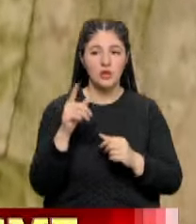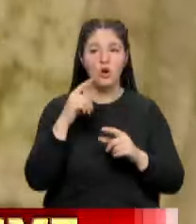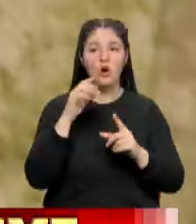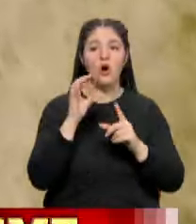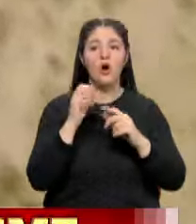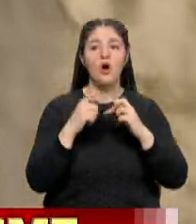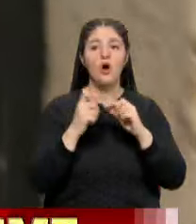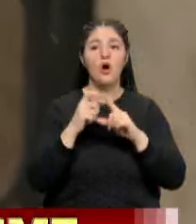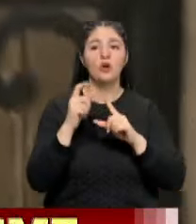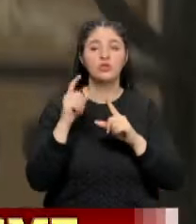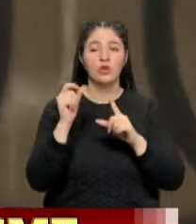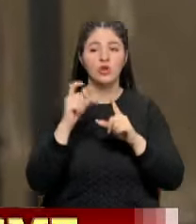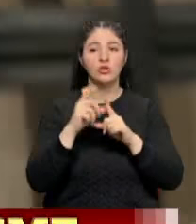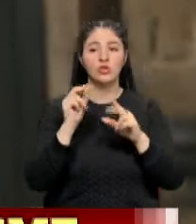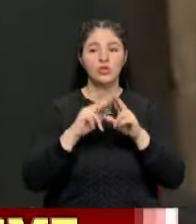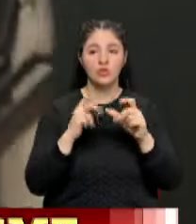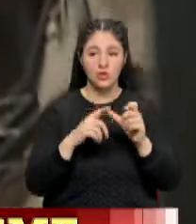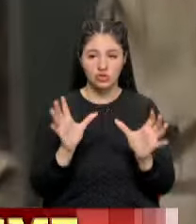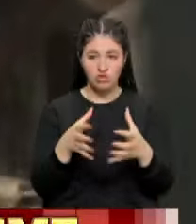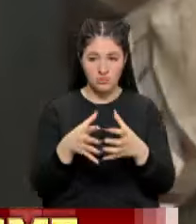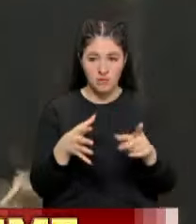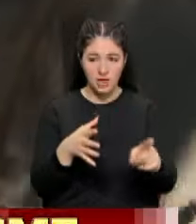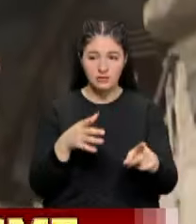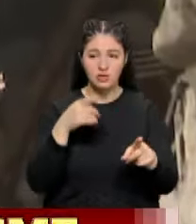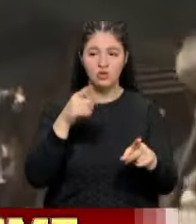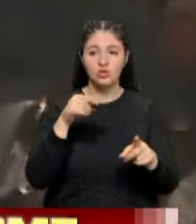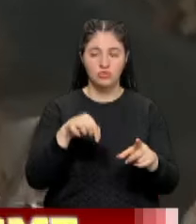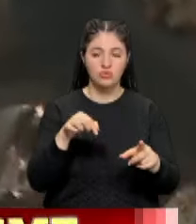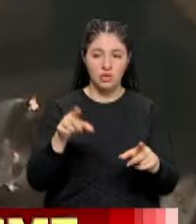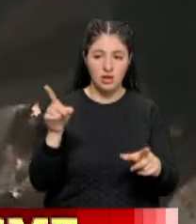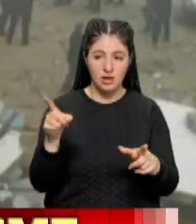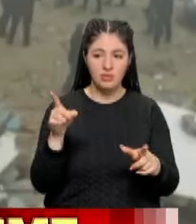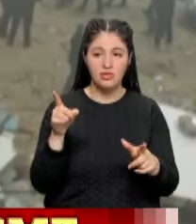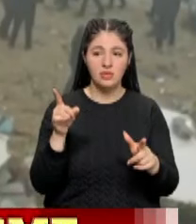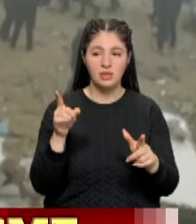Ortodoks cemaatini ve Ortodoks cemaatinin şu anda